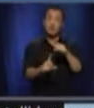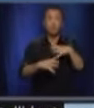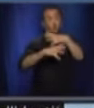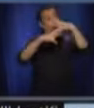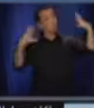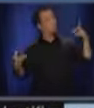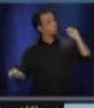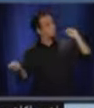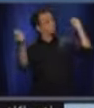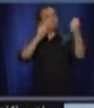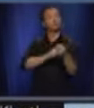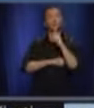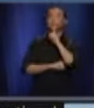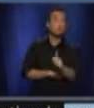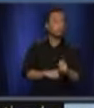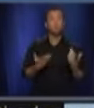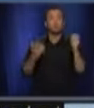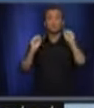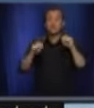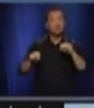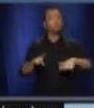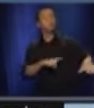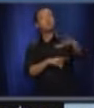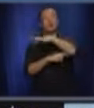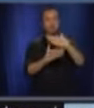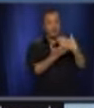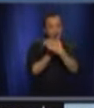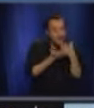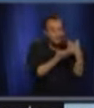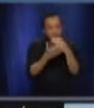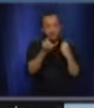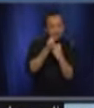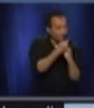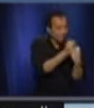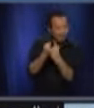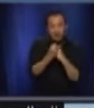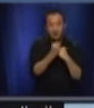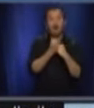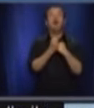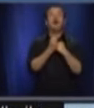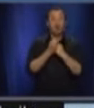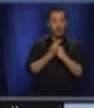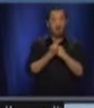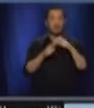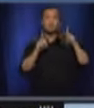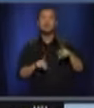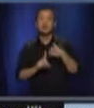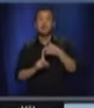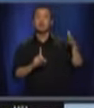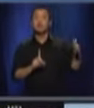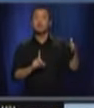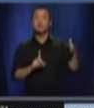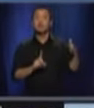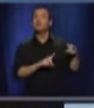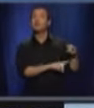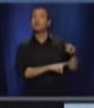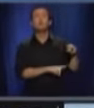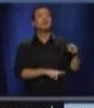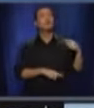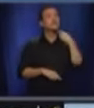va s'aider. Pour citer quelqu'un qui est à ma droite, le virus, il est snoro. Ce n'est pas des